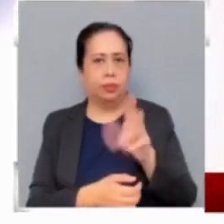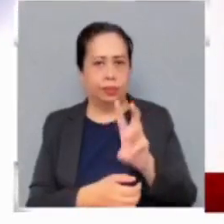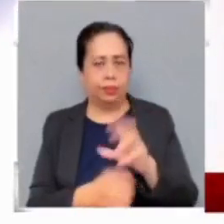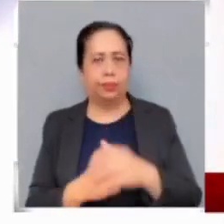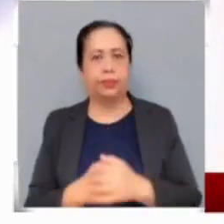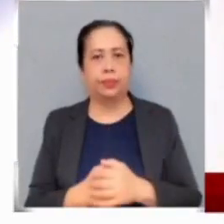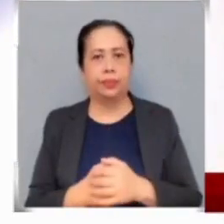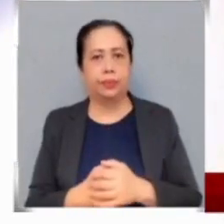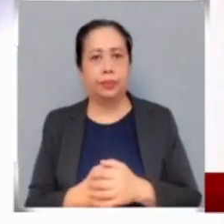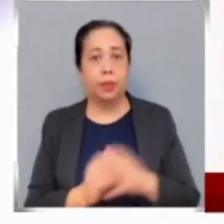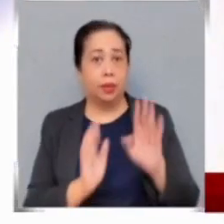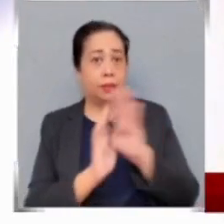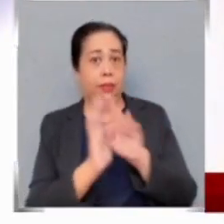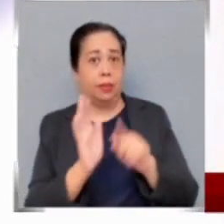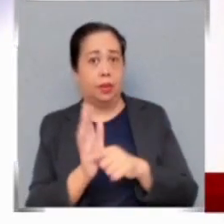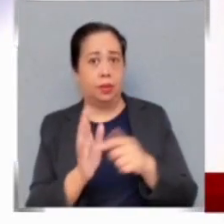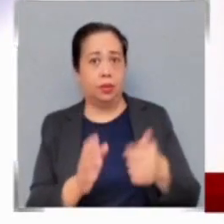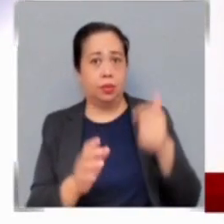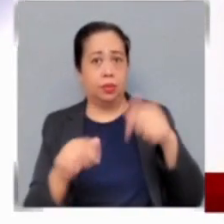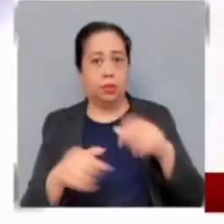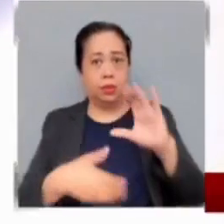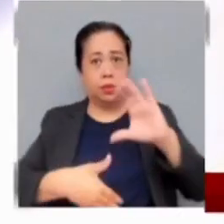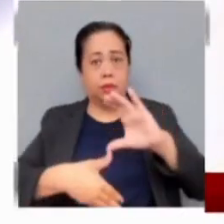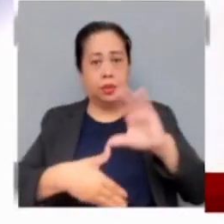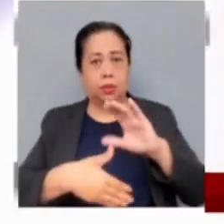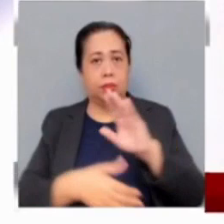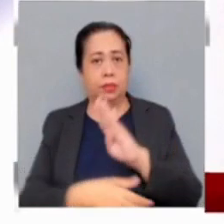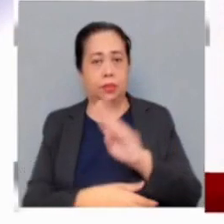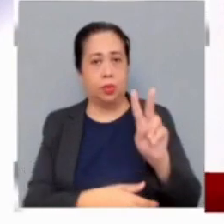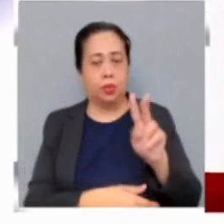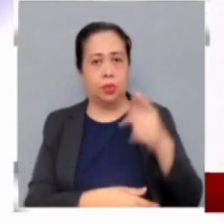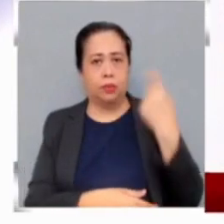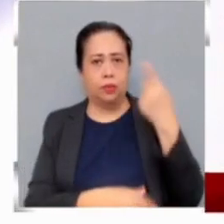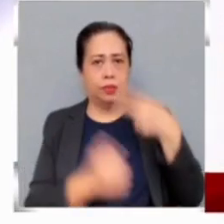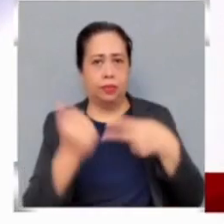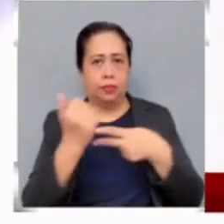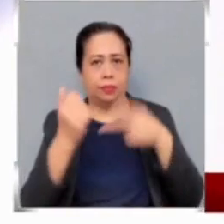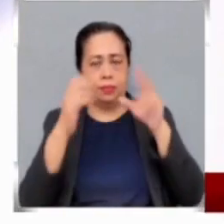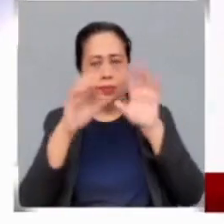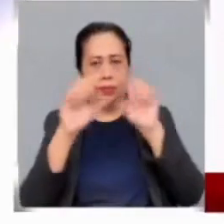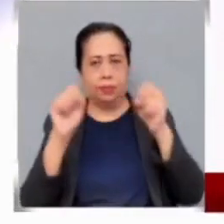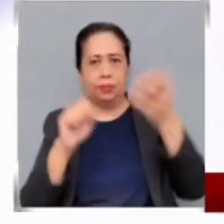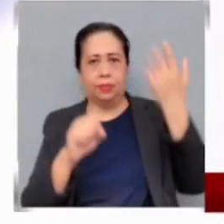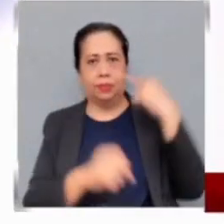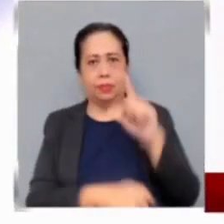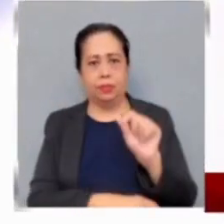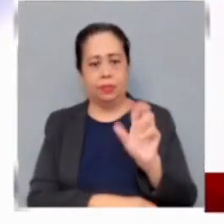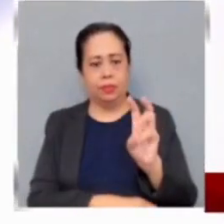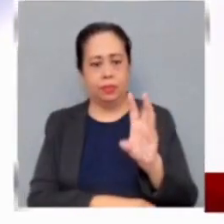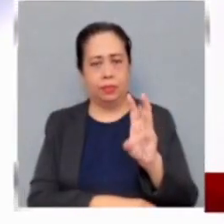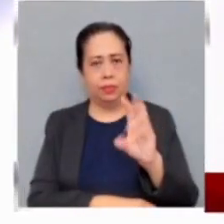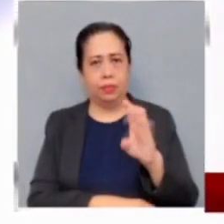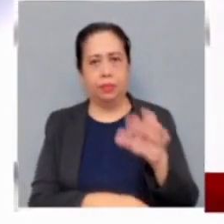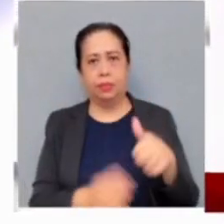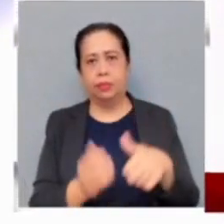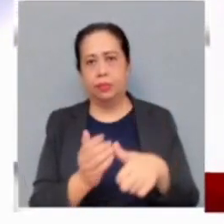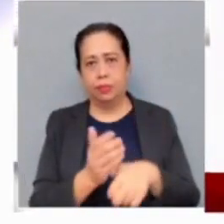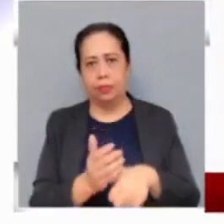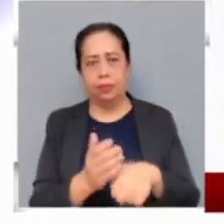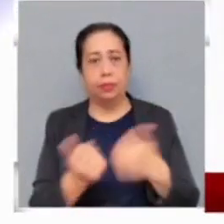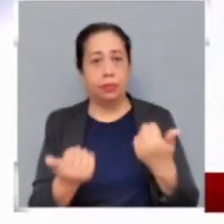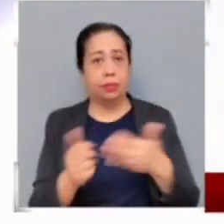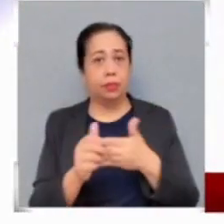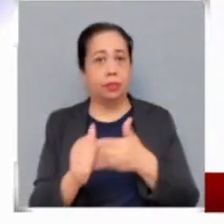Background lang po, nanalo rito sa Caloocan si Bongbong Marcos sa pagkabise presidente noong 2016 elections. Leading siya ngayon